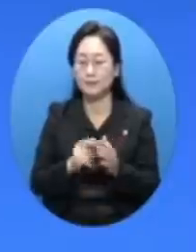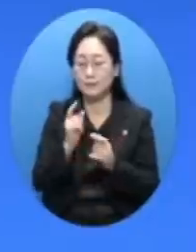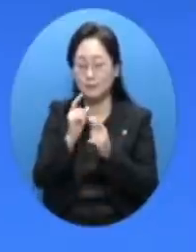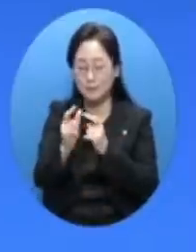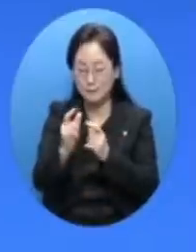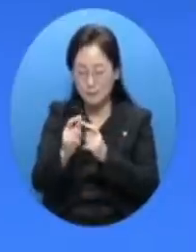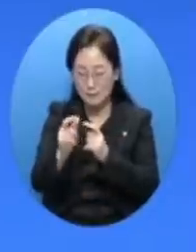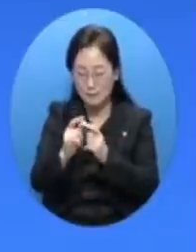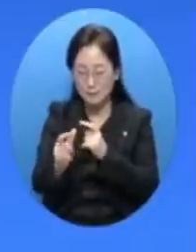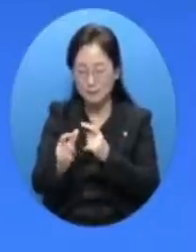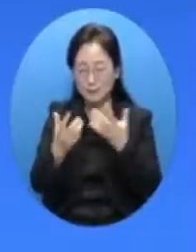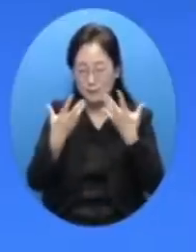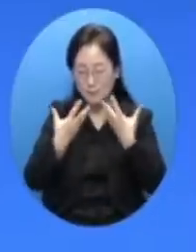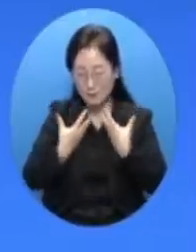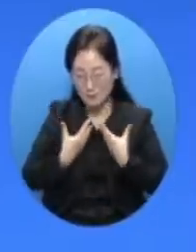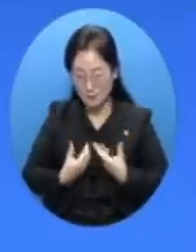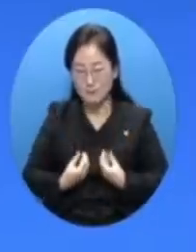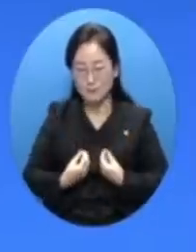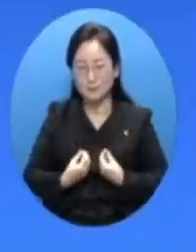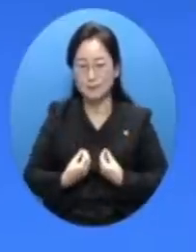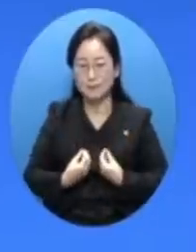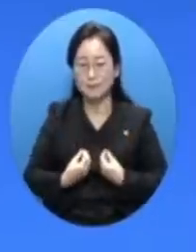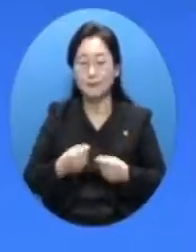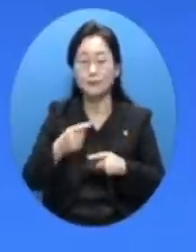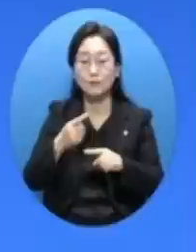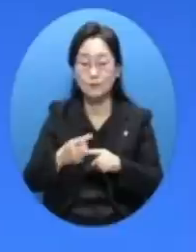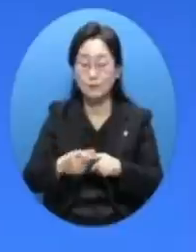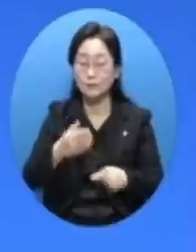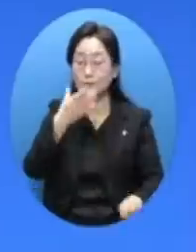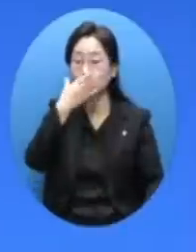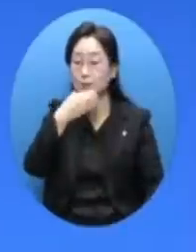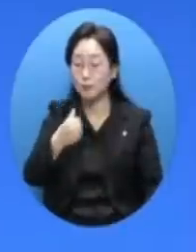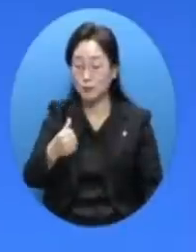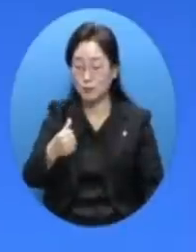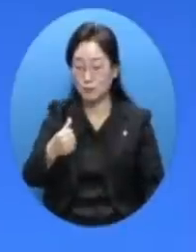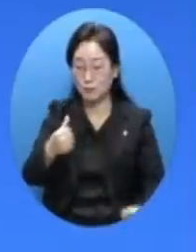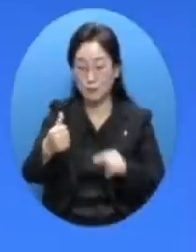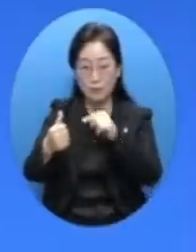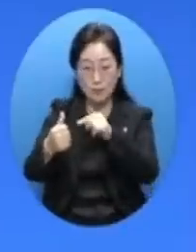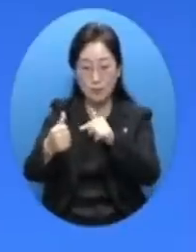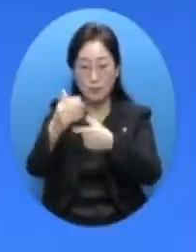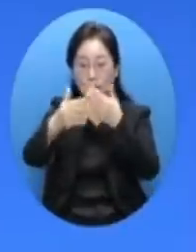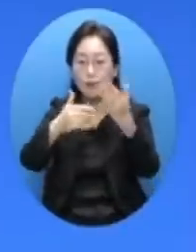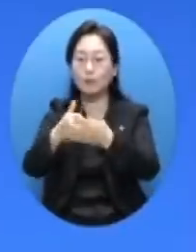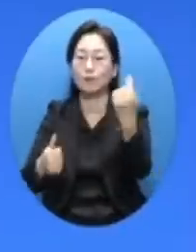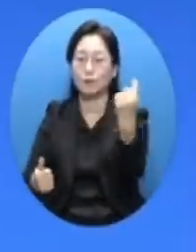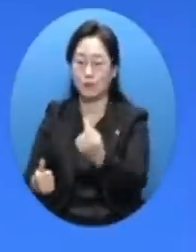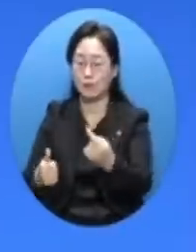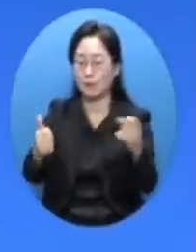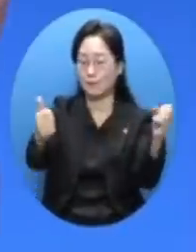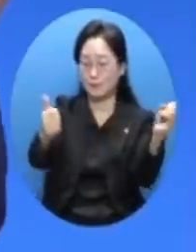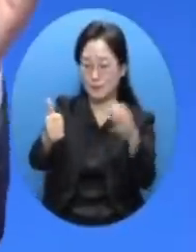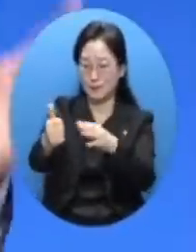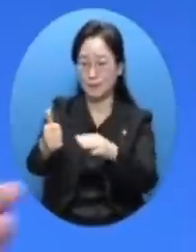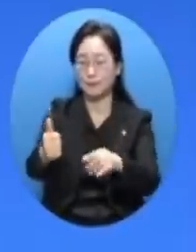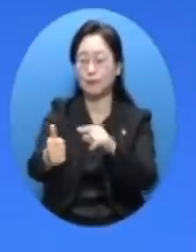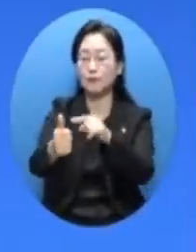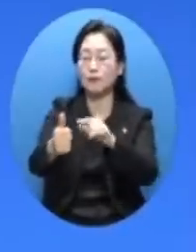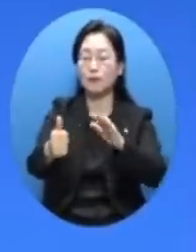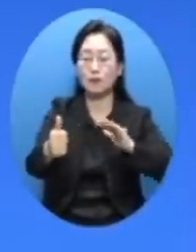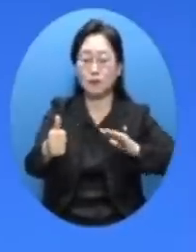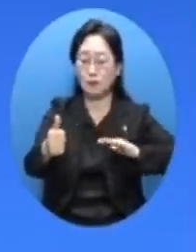고민하면서 절망한데 살고 있던 아브라함에게 하나님이 나타나서 말씀해 주셨습니다. 두려워하지